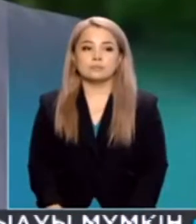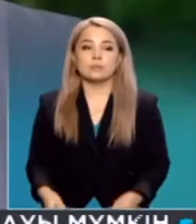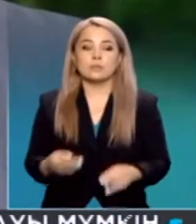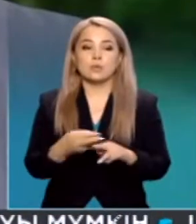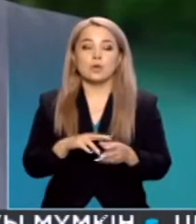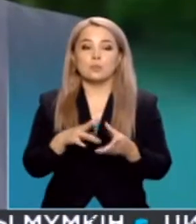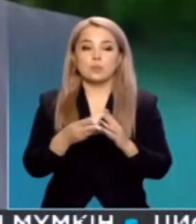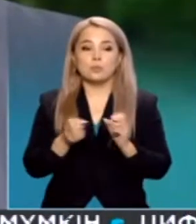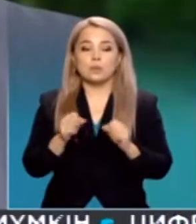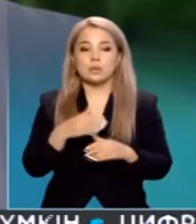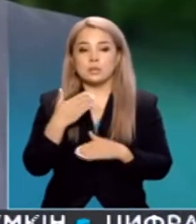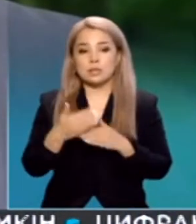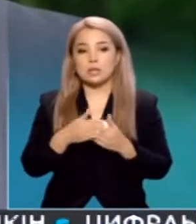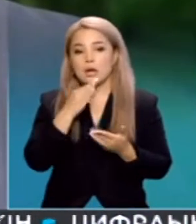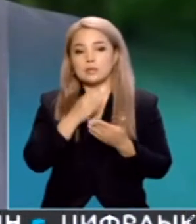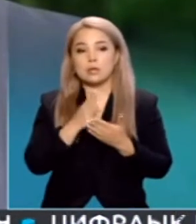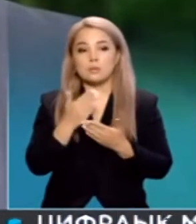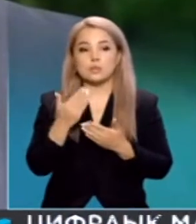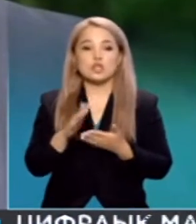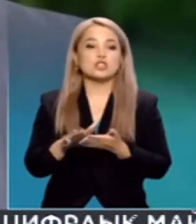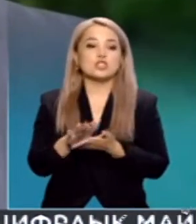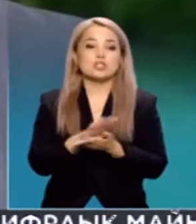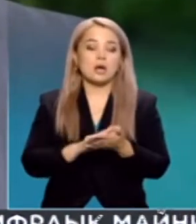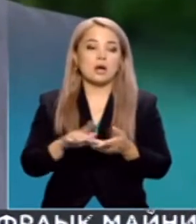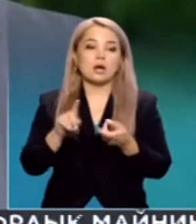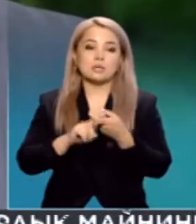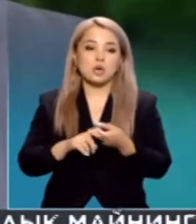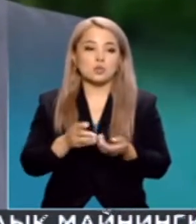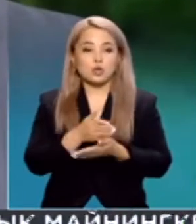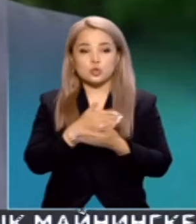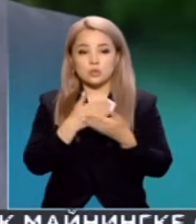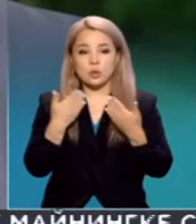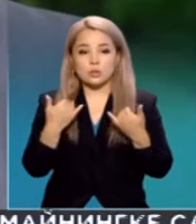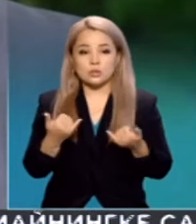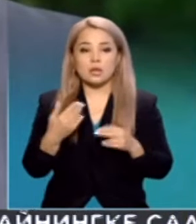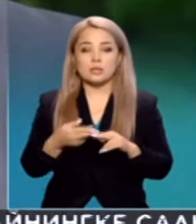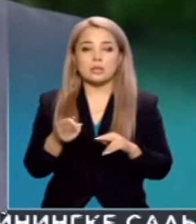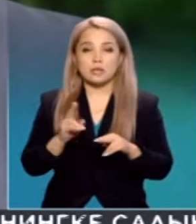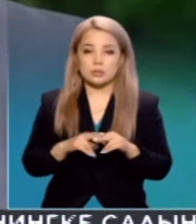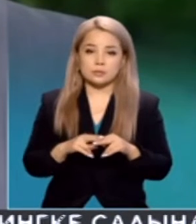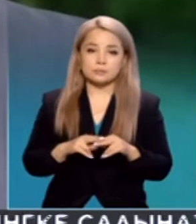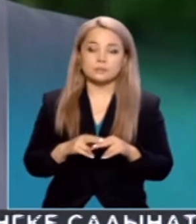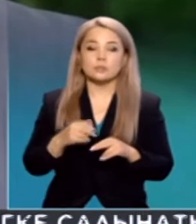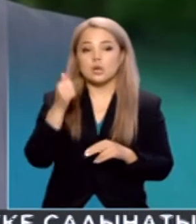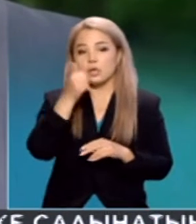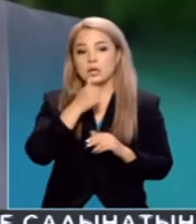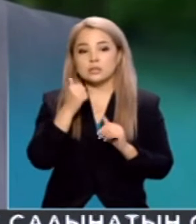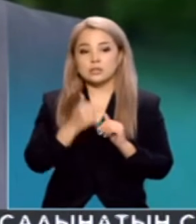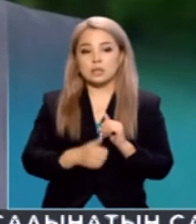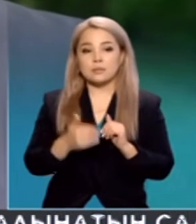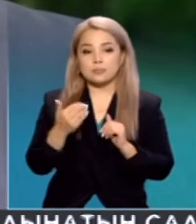Болжамымыз бойынша, бұл жерде ешқандай да индет жоқ. Өйткені, жылда